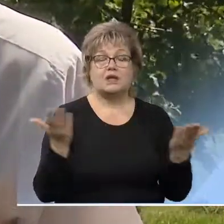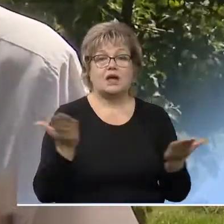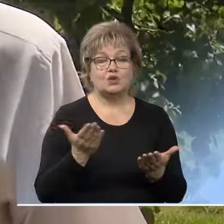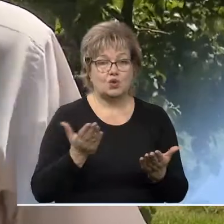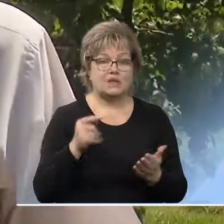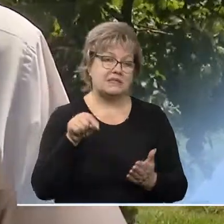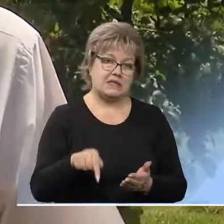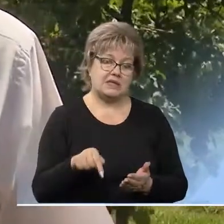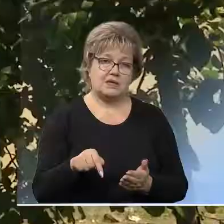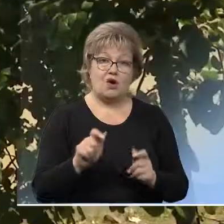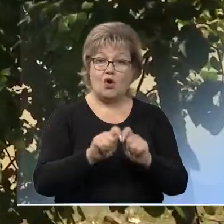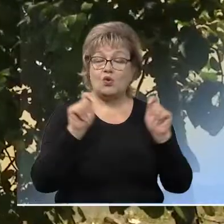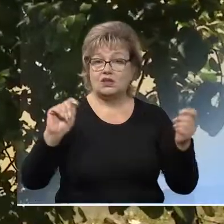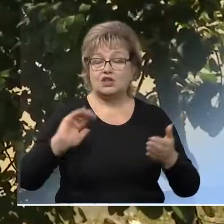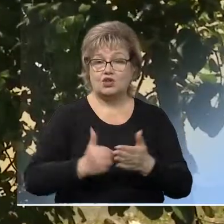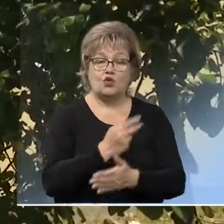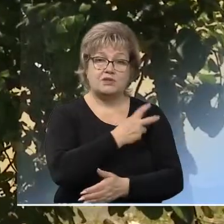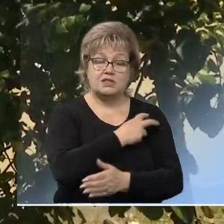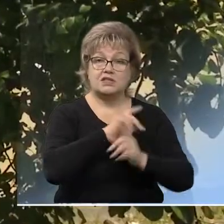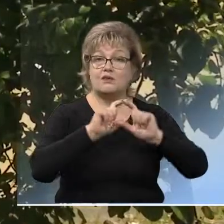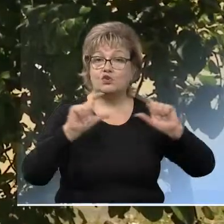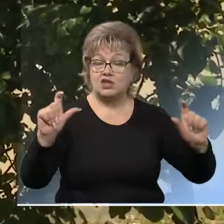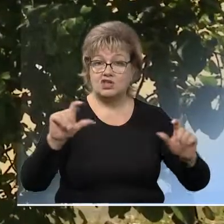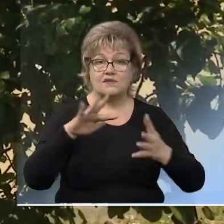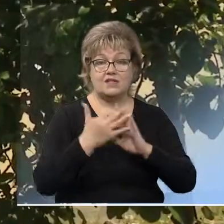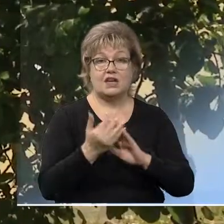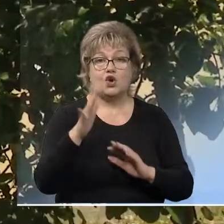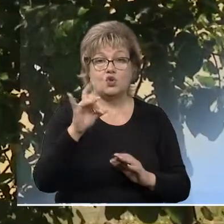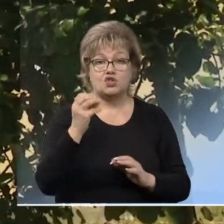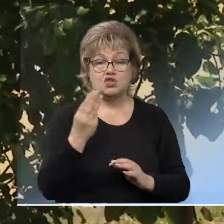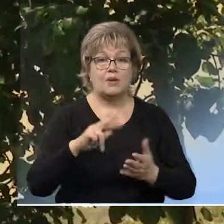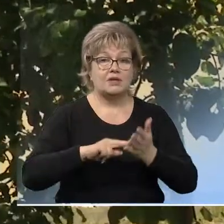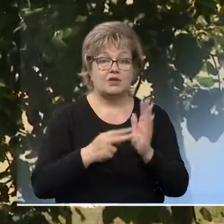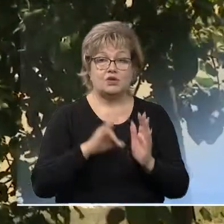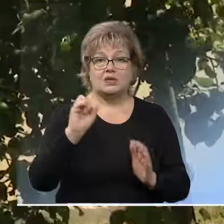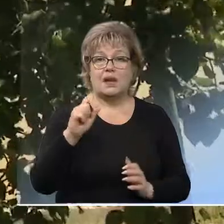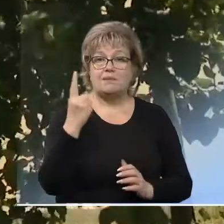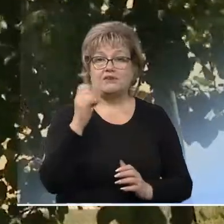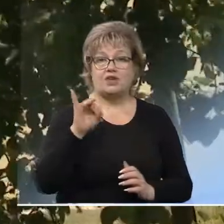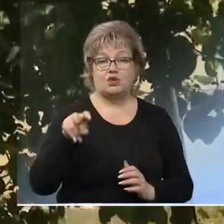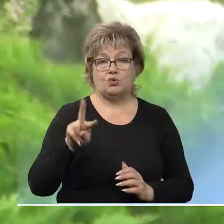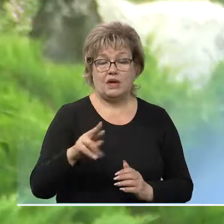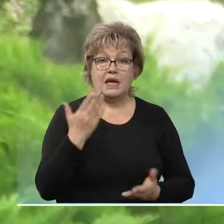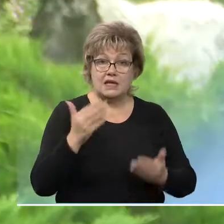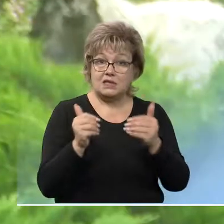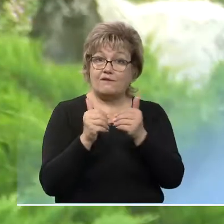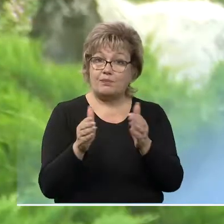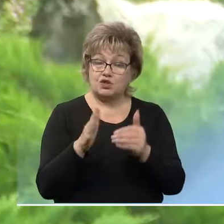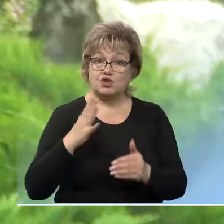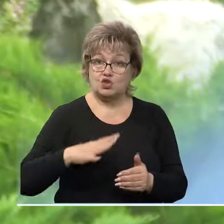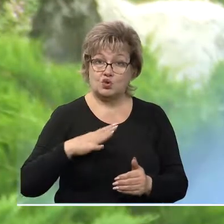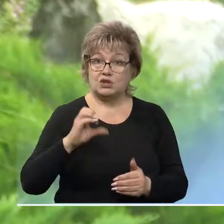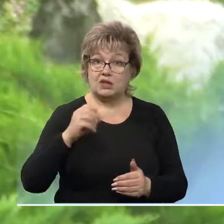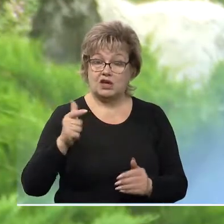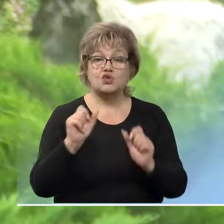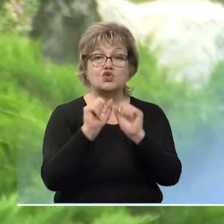комнатами, которые здесь. Открытие нового медицинского учреждения в селе Россош планируется на 1 июля. Если выпускники